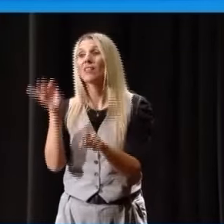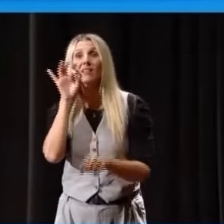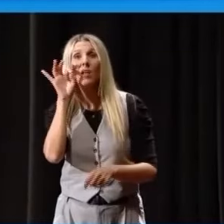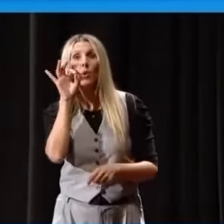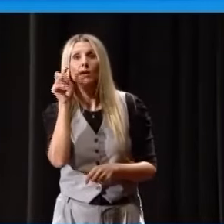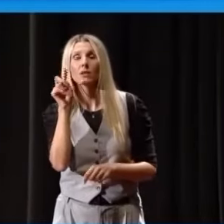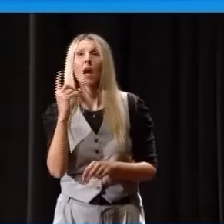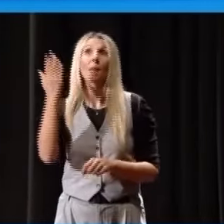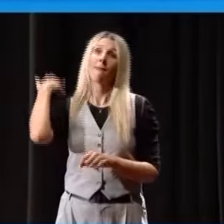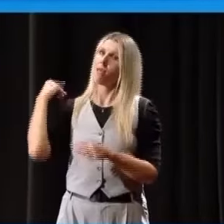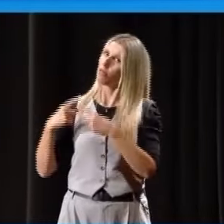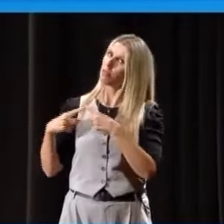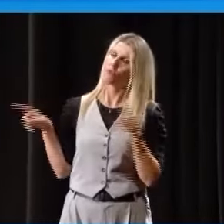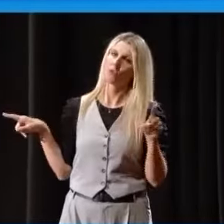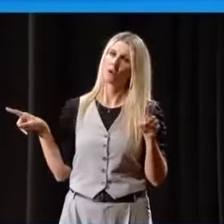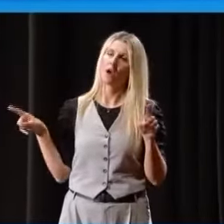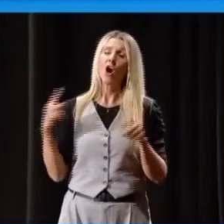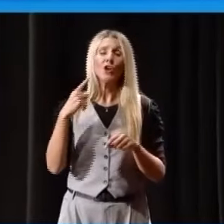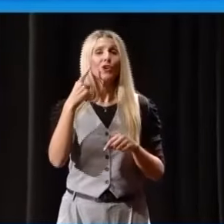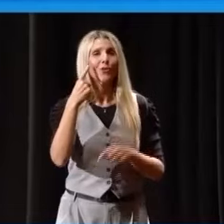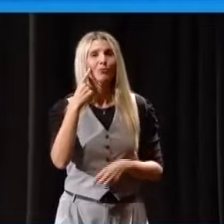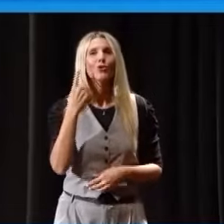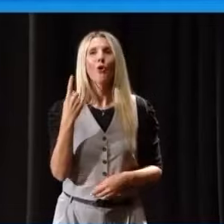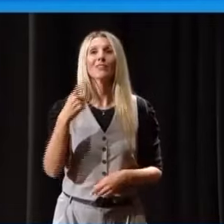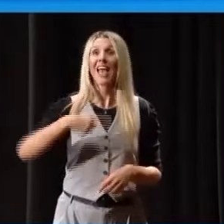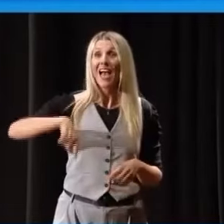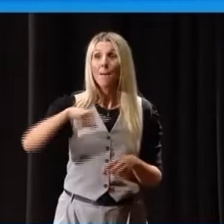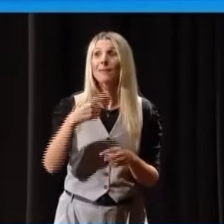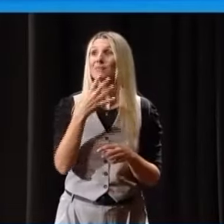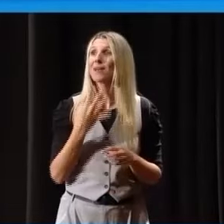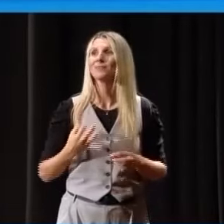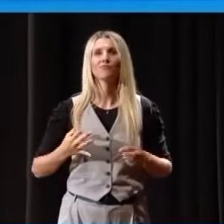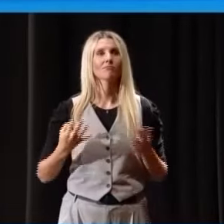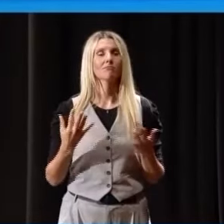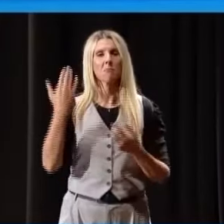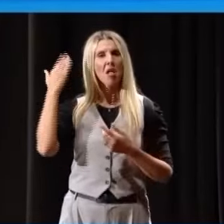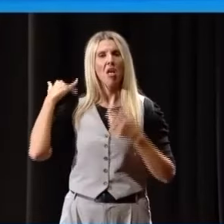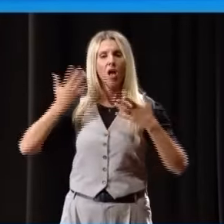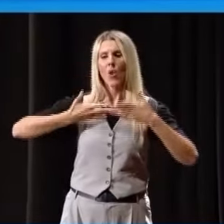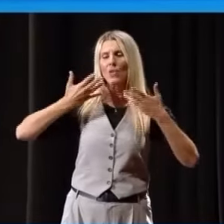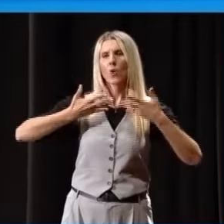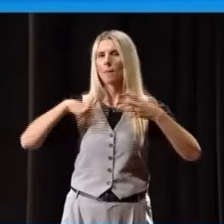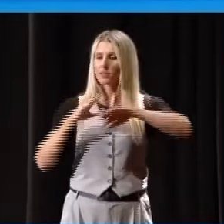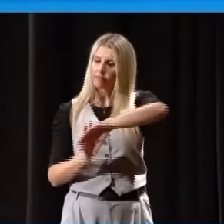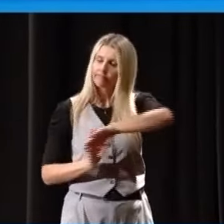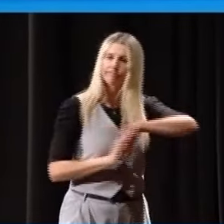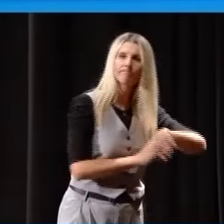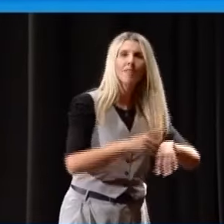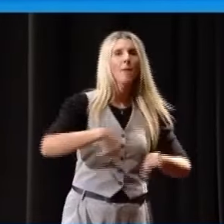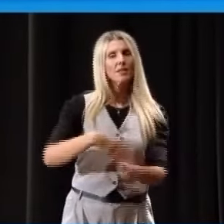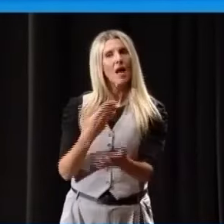πάντα διαφορετική. Εδώ νομίζω ότι έχουμε ξεφύγει από αυτές τις πρακτικές του παρελθόντος και έχουμε αποδείξει ότι αυτά τα οποία